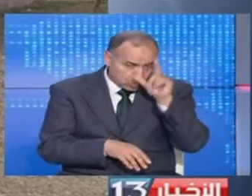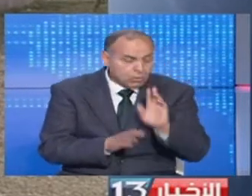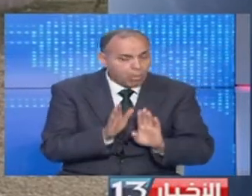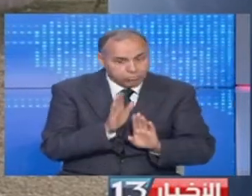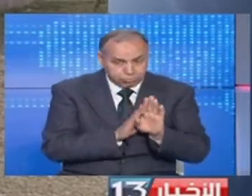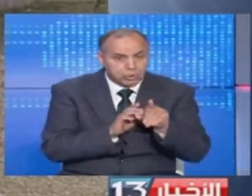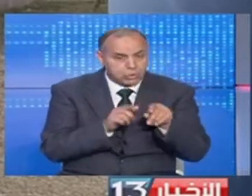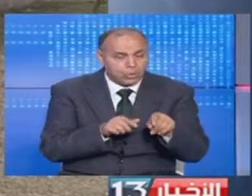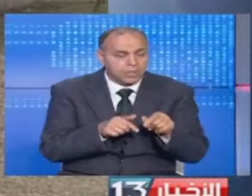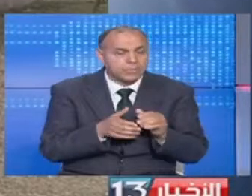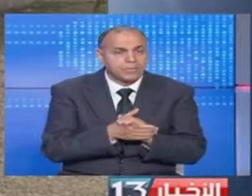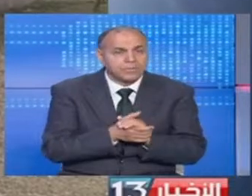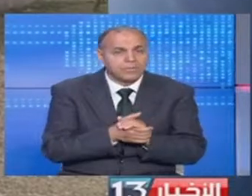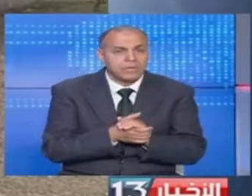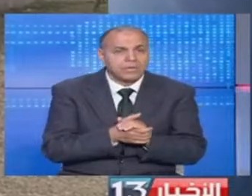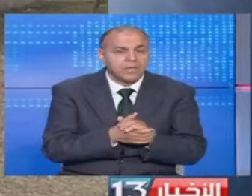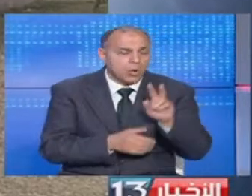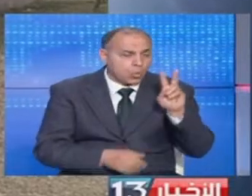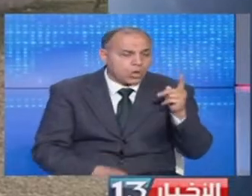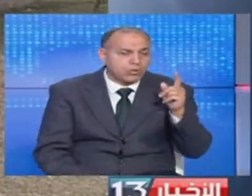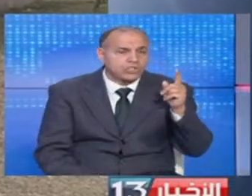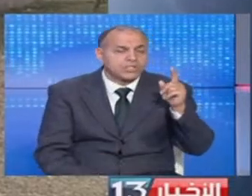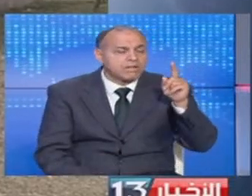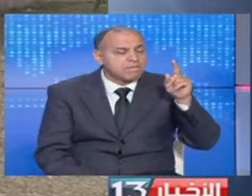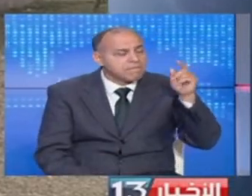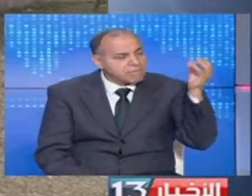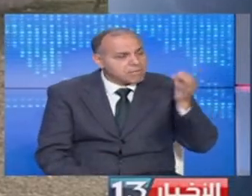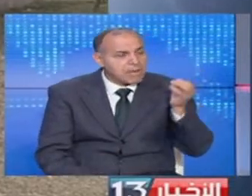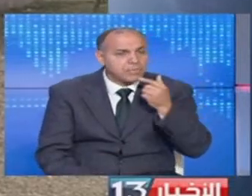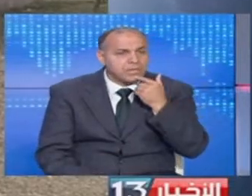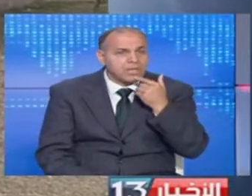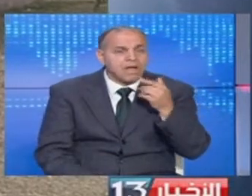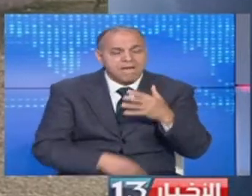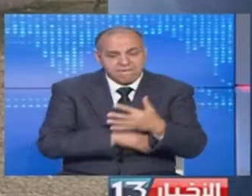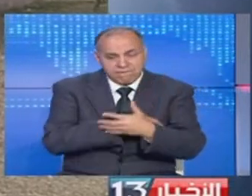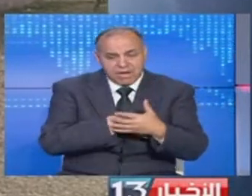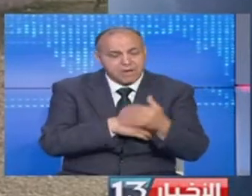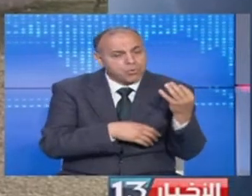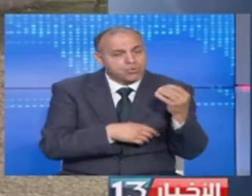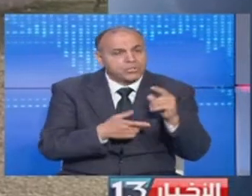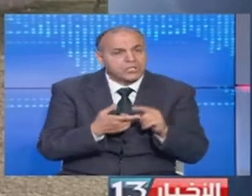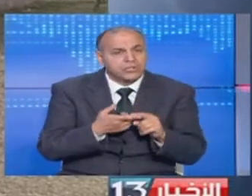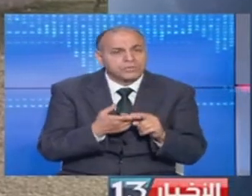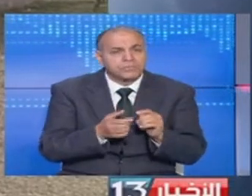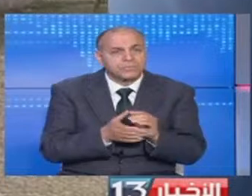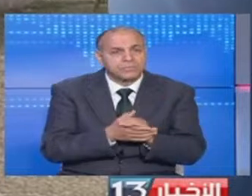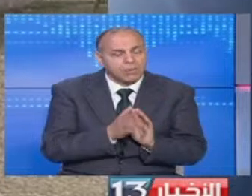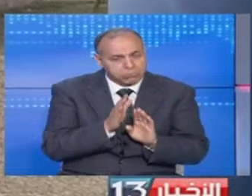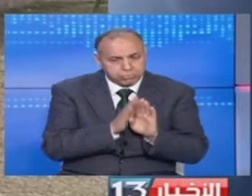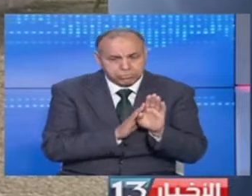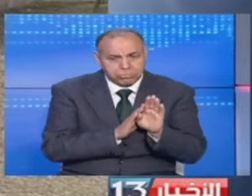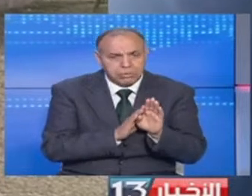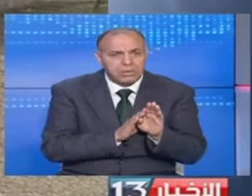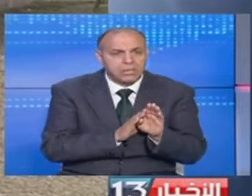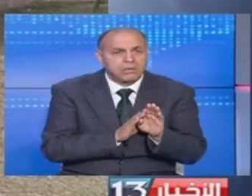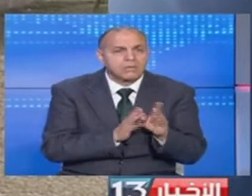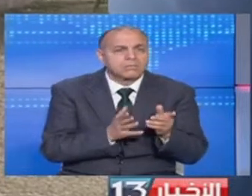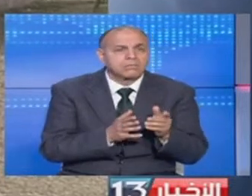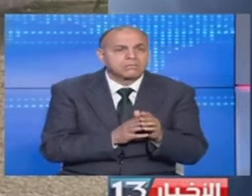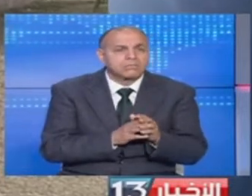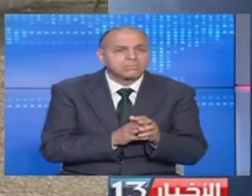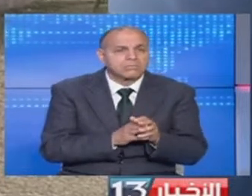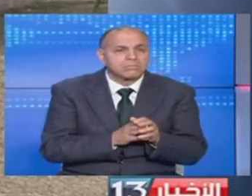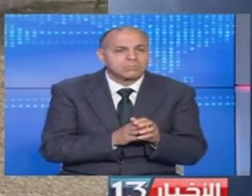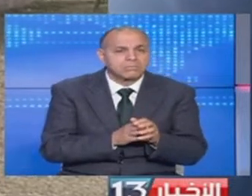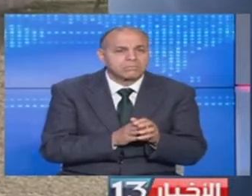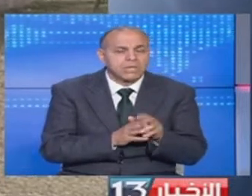ارتفعت اليوم الى واحد وعشرين بالمائه اه نسبه الفقر ارتفعت لائحه ولا اه